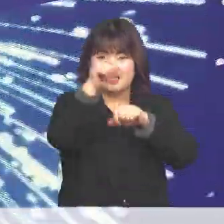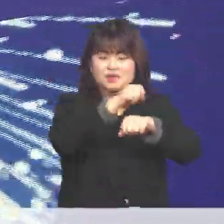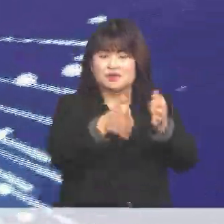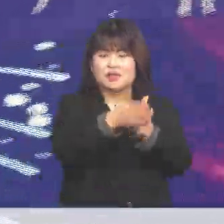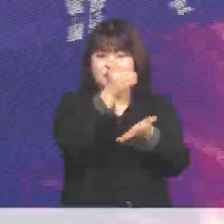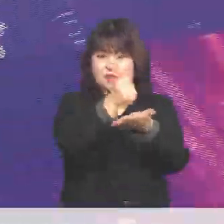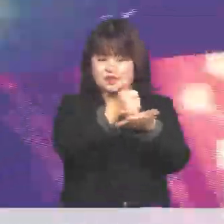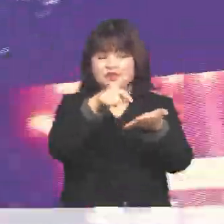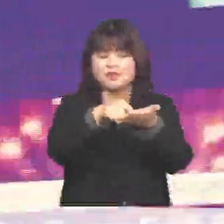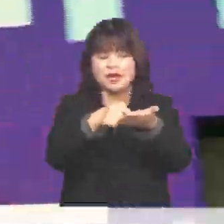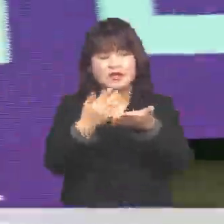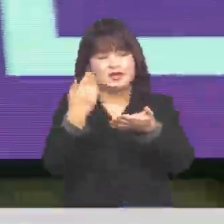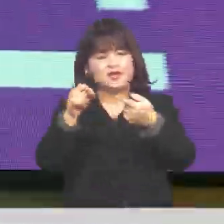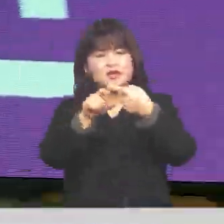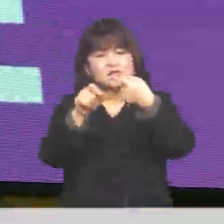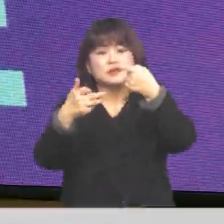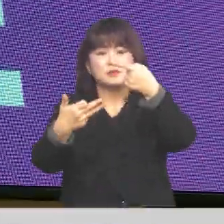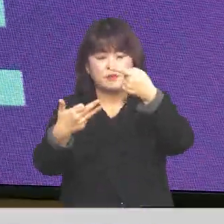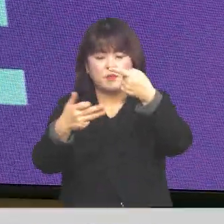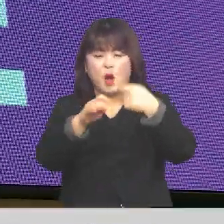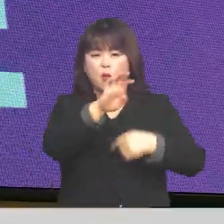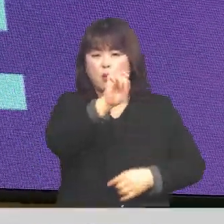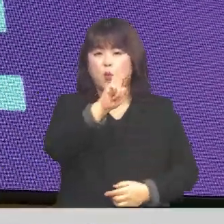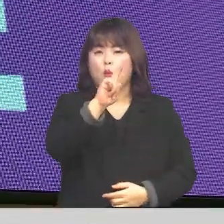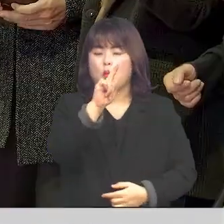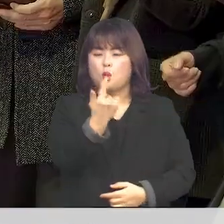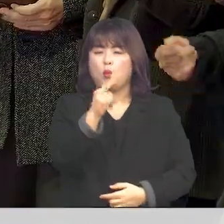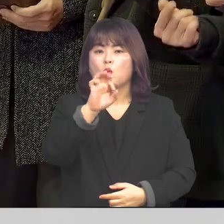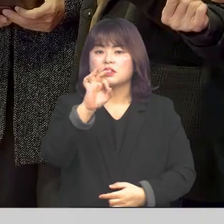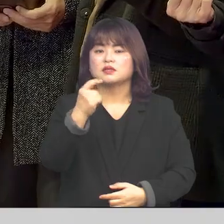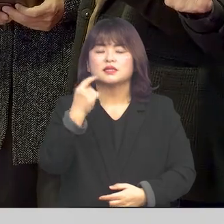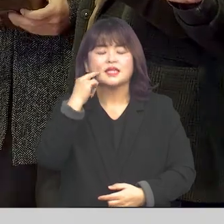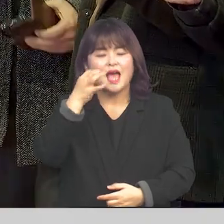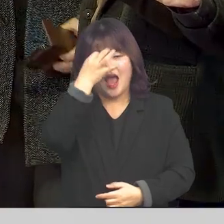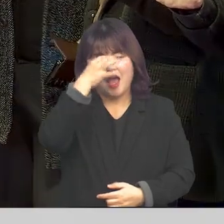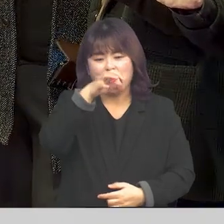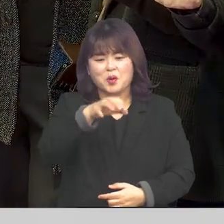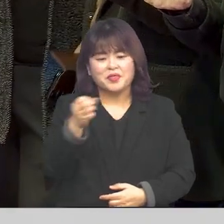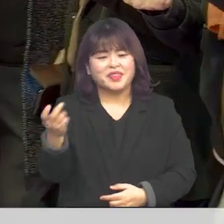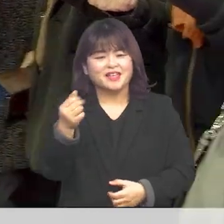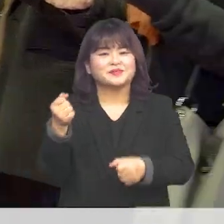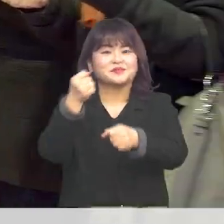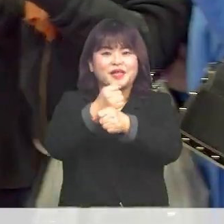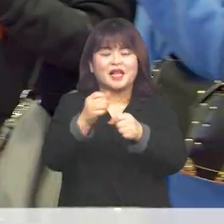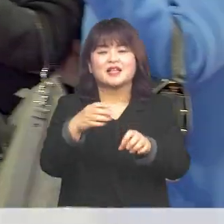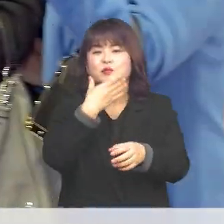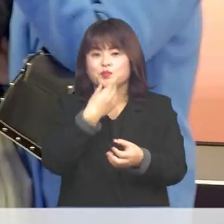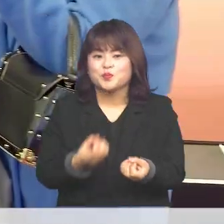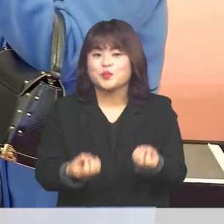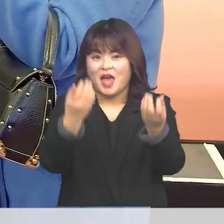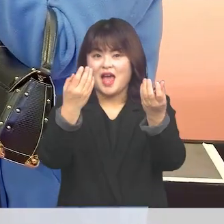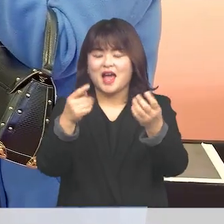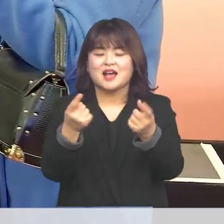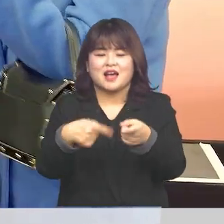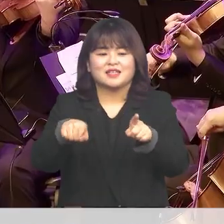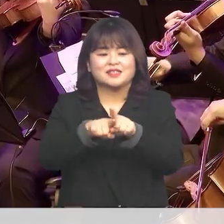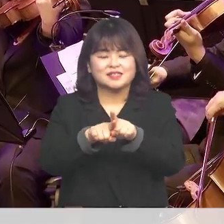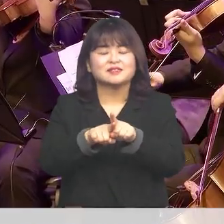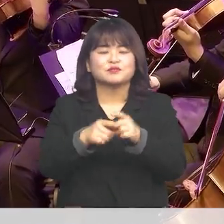눌러주세요. 이상일 용인특례시장은 지난 18일 호은아트홀 재개관 기념 공연에 참석해 시민들과 함께